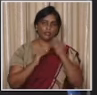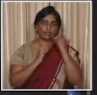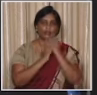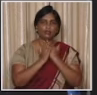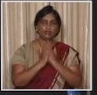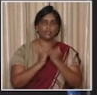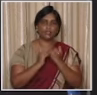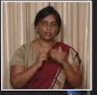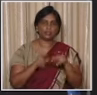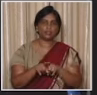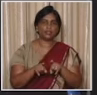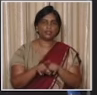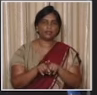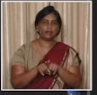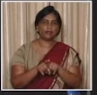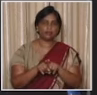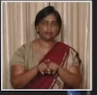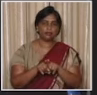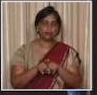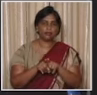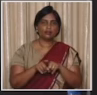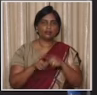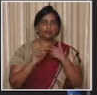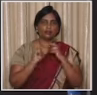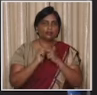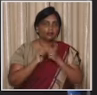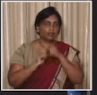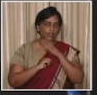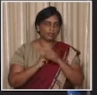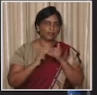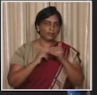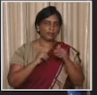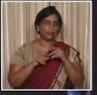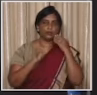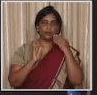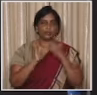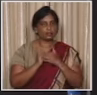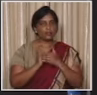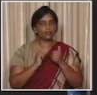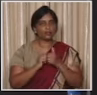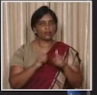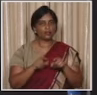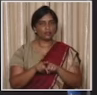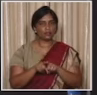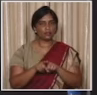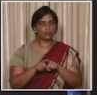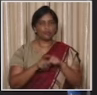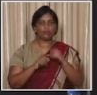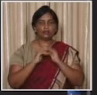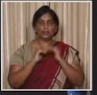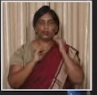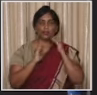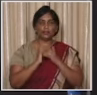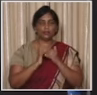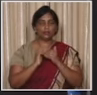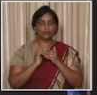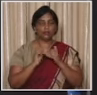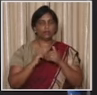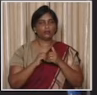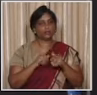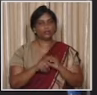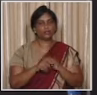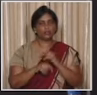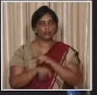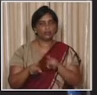ටෙන්ඩර් ඩොකියුමන්ට්ස් දිහා බලනකොට අනිවාර්යයෙන්ම ඒකෙත් ගැටලුවක් තියෙනවා. එතකොට මන් දන්නේ කොහොමද මේවා උනේ කියන එක.